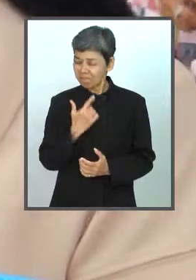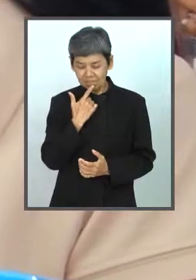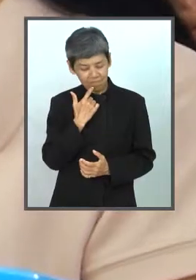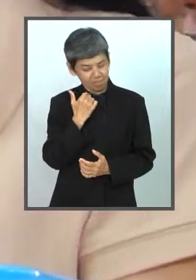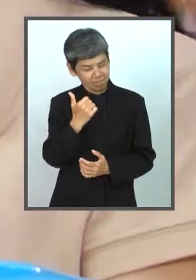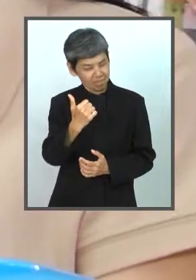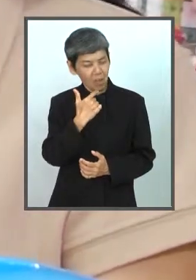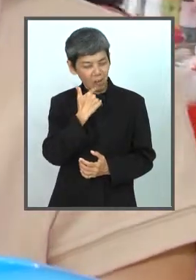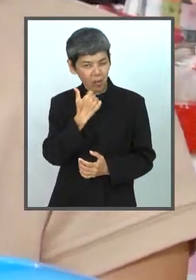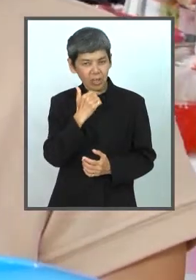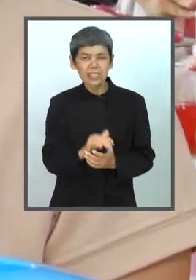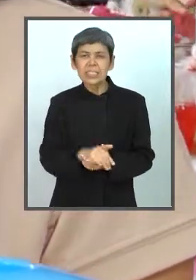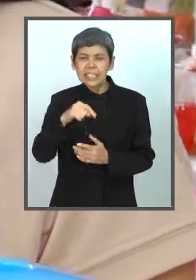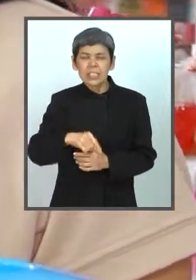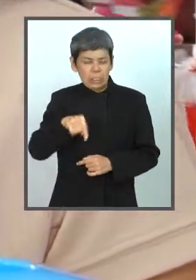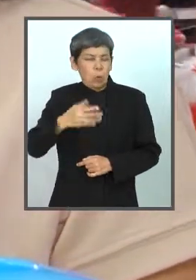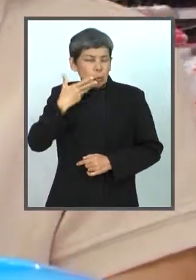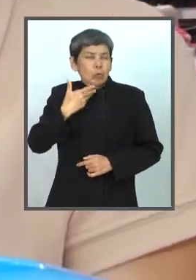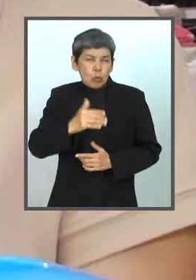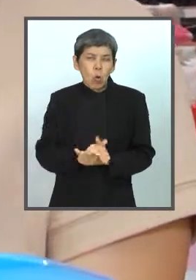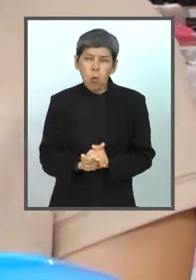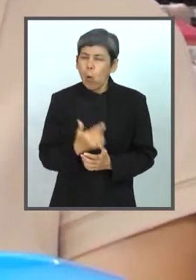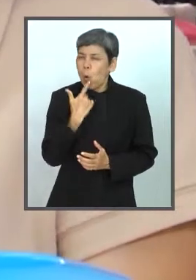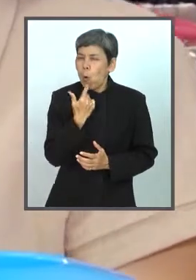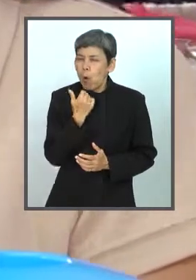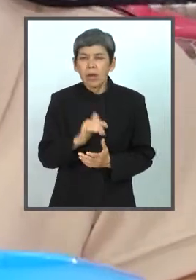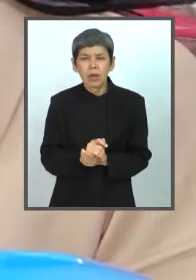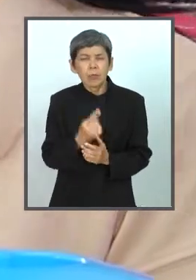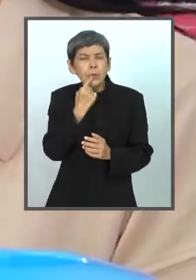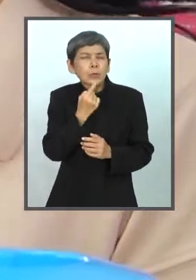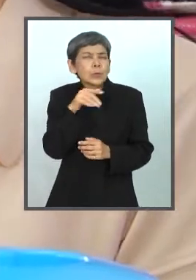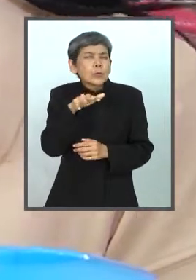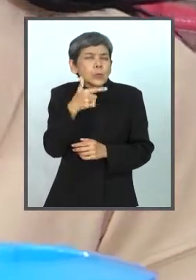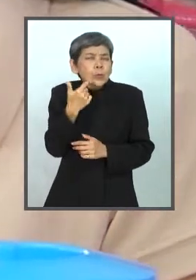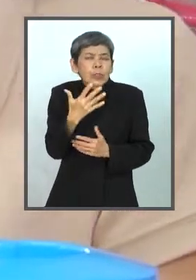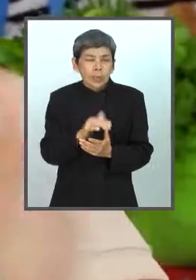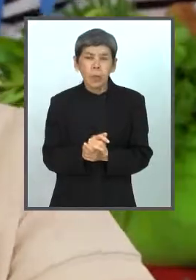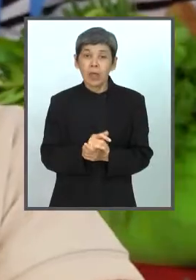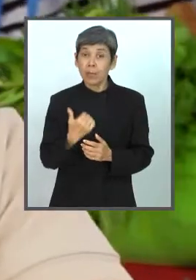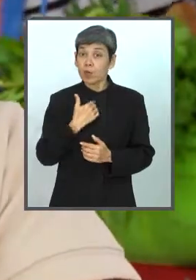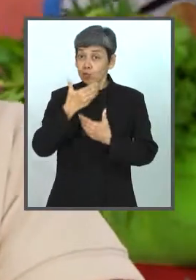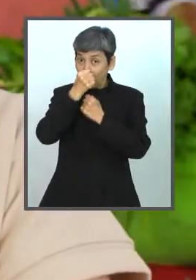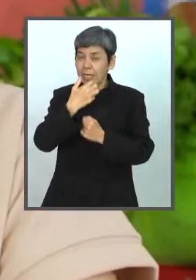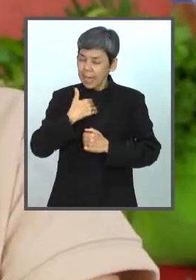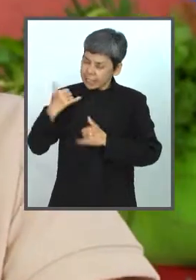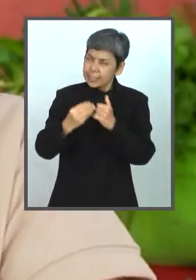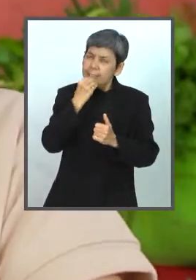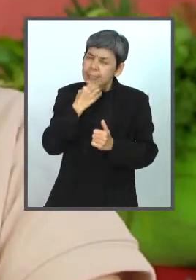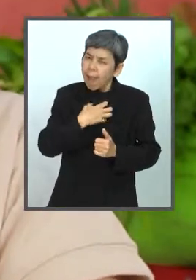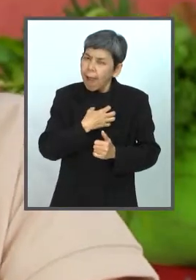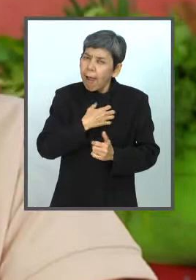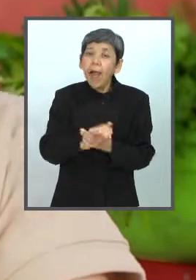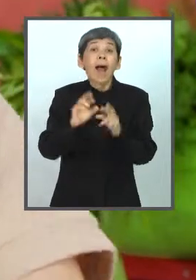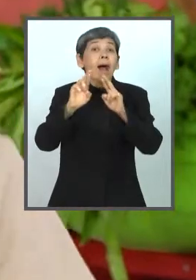อร่อยมาก ค่ะ อร่อยมากเลยค่ะ ที่นี่จะชอบกินเผ็ดหน่อย รสชาติกลมกล่อมจริงๆก็ไม่เผ็ดมากอย่างที่สีมันบอก ถ้ามีคนสนใจอยากจะมารับประท